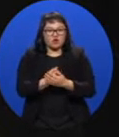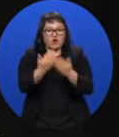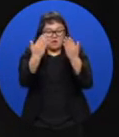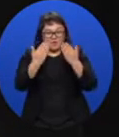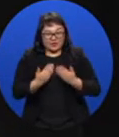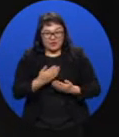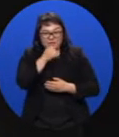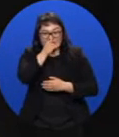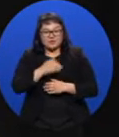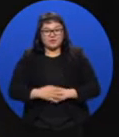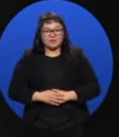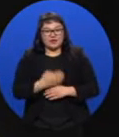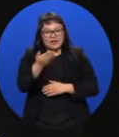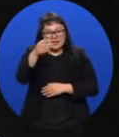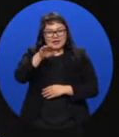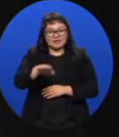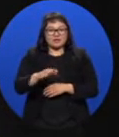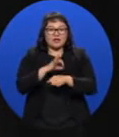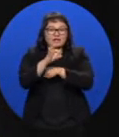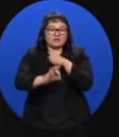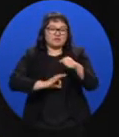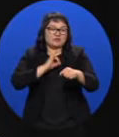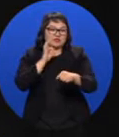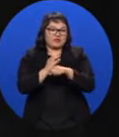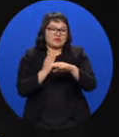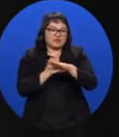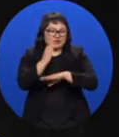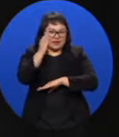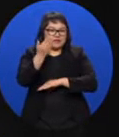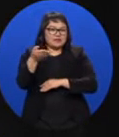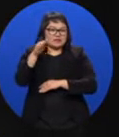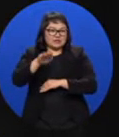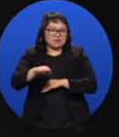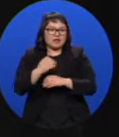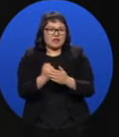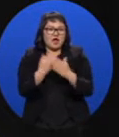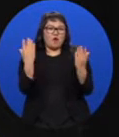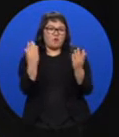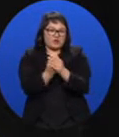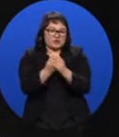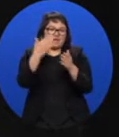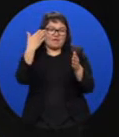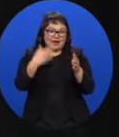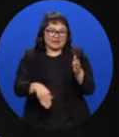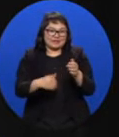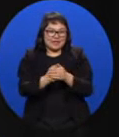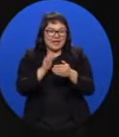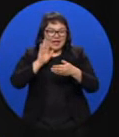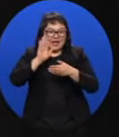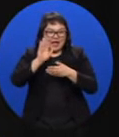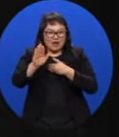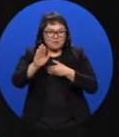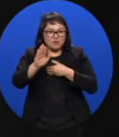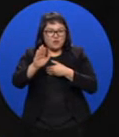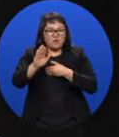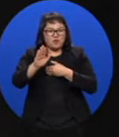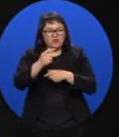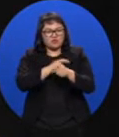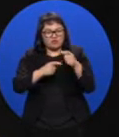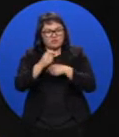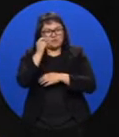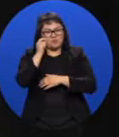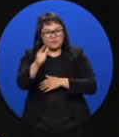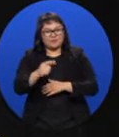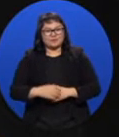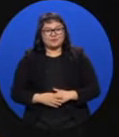받아왔습니다. 그러나 10년이 됐다고 해서 특별자치도가 완성되는 건 아닙니다. 앞으로 갈 길이 먼 것